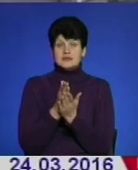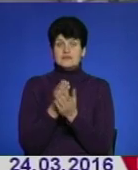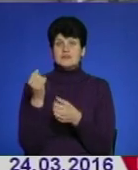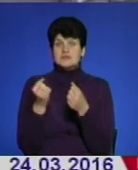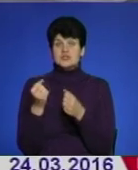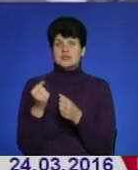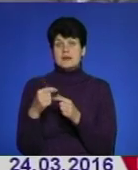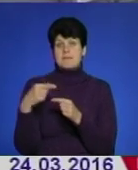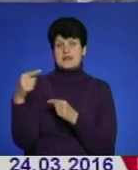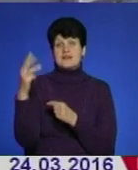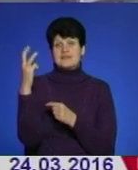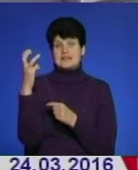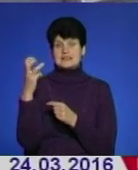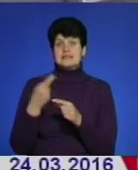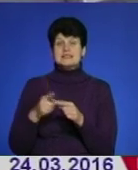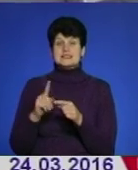метрів 300.